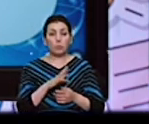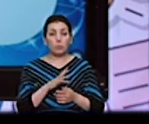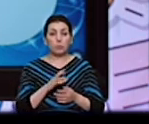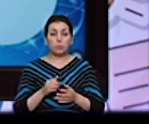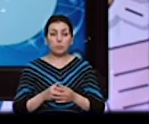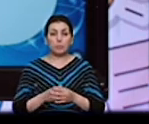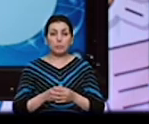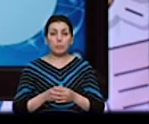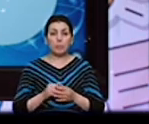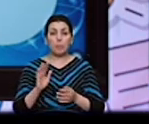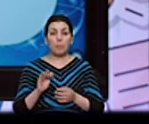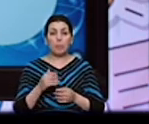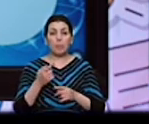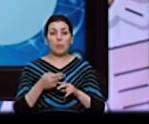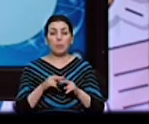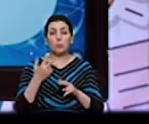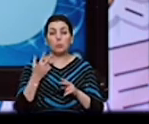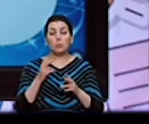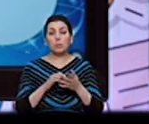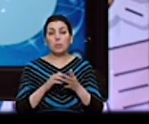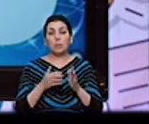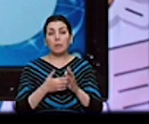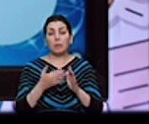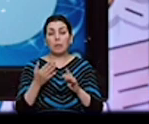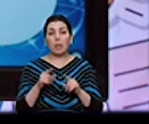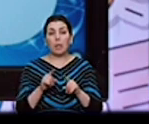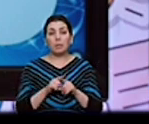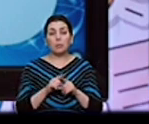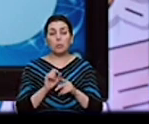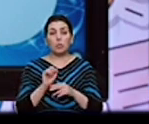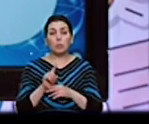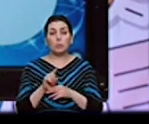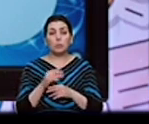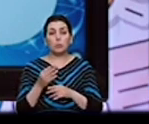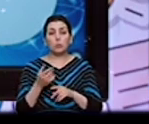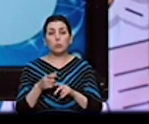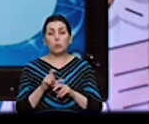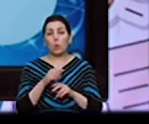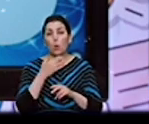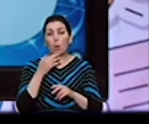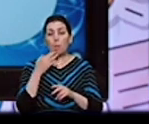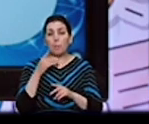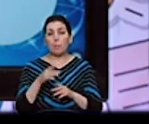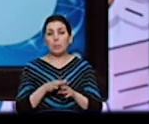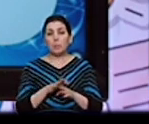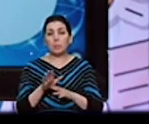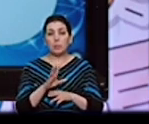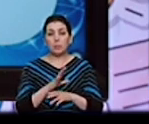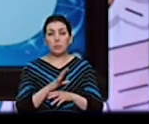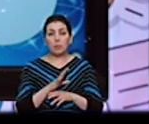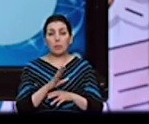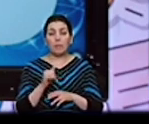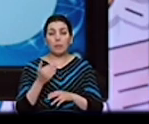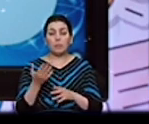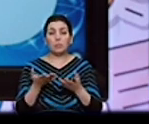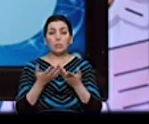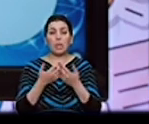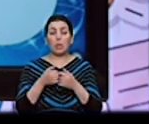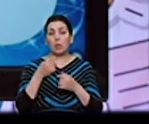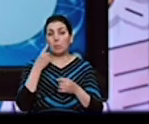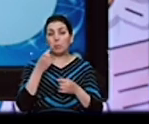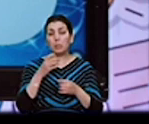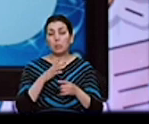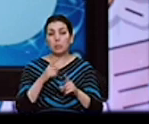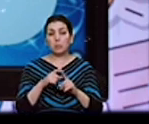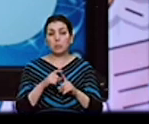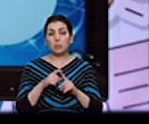ko'rdingizmi? Va siz 3-sinfda mana shunday topshiriqlarni juda ko'p marotaba bajargansiz va sanoqni